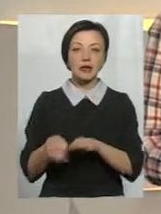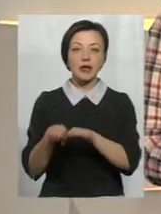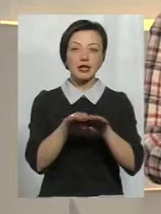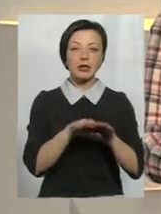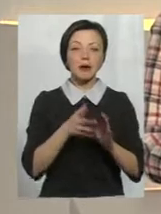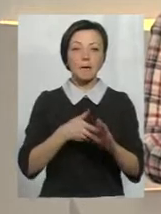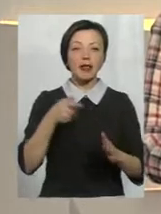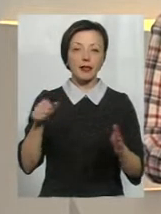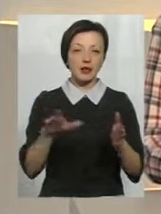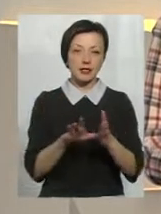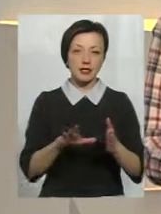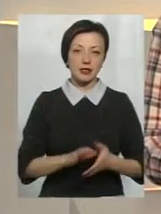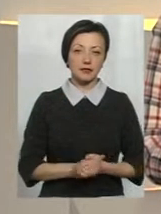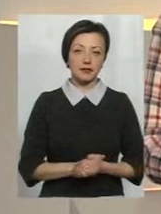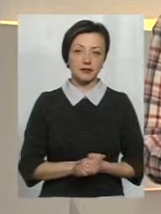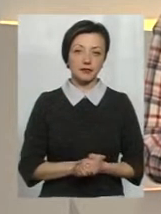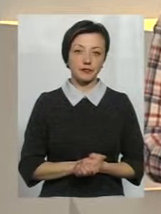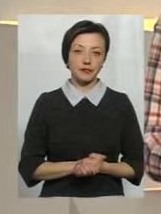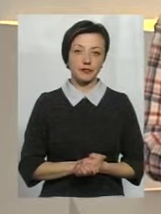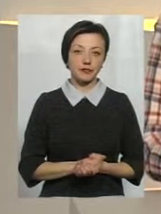петицій на Хмельниччині.